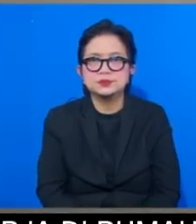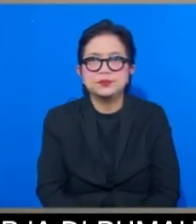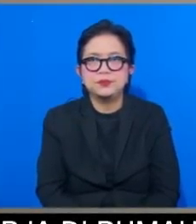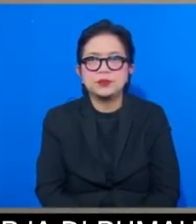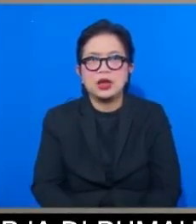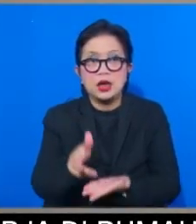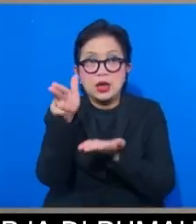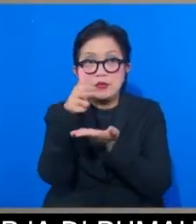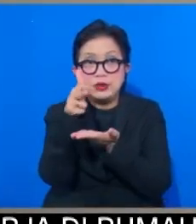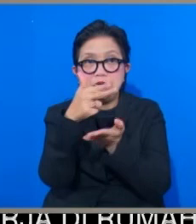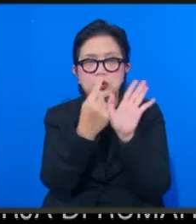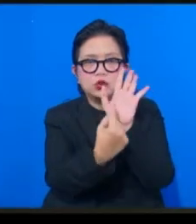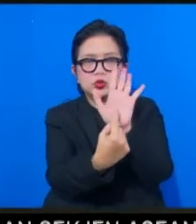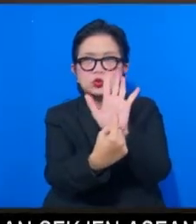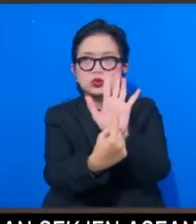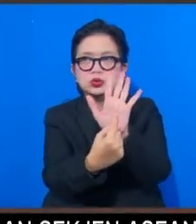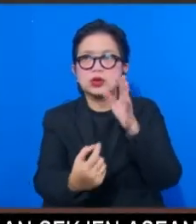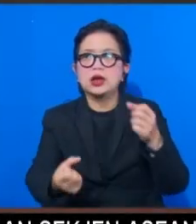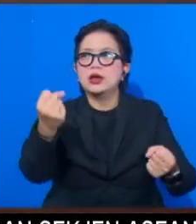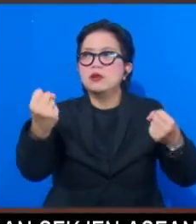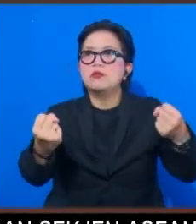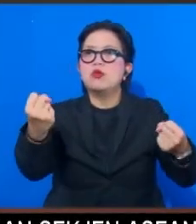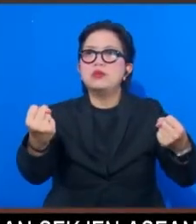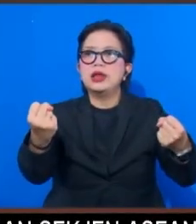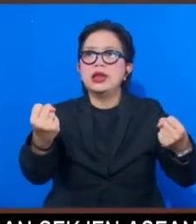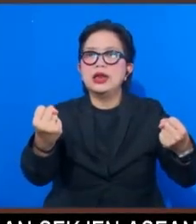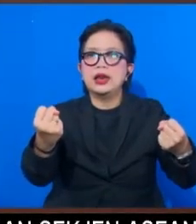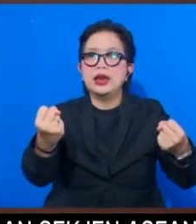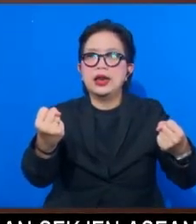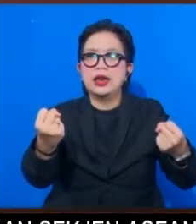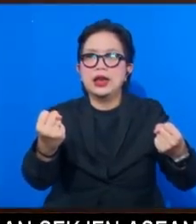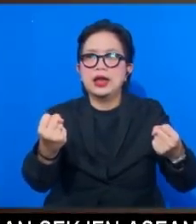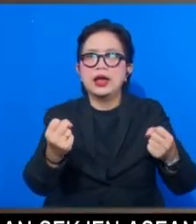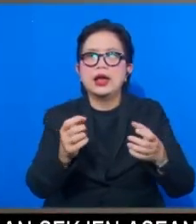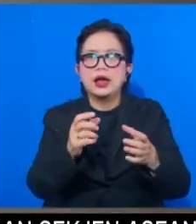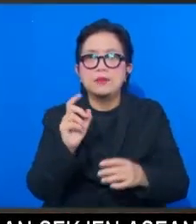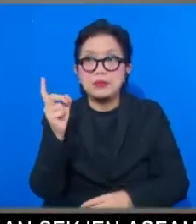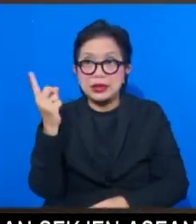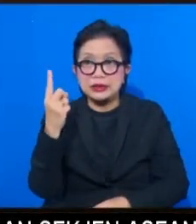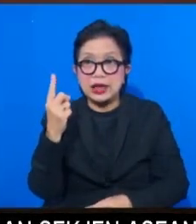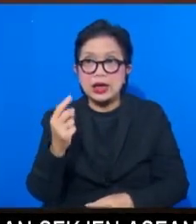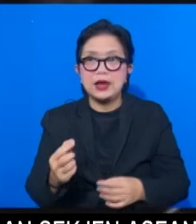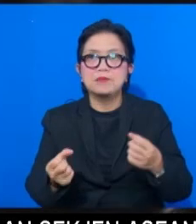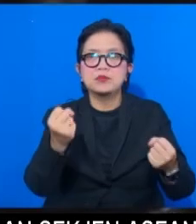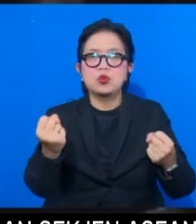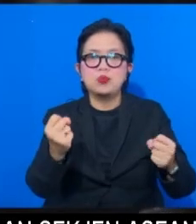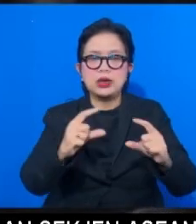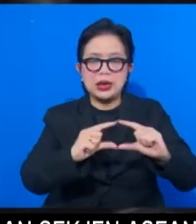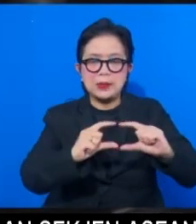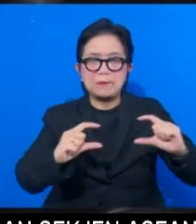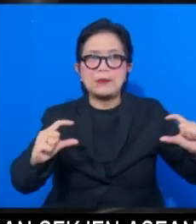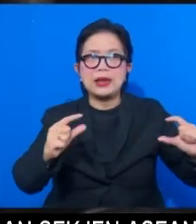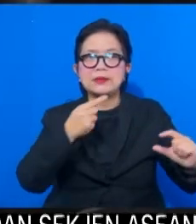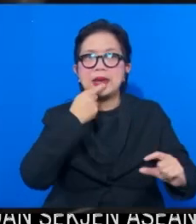Sebuah video amatir menunjukkan kondisi mobil berplat merah BH1842Z beberapa saat setelah menabrak tiang